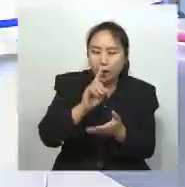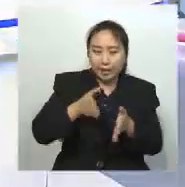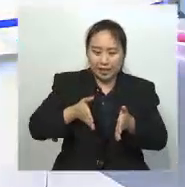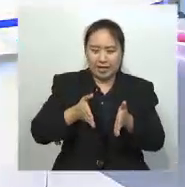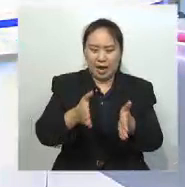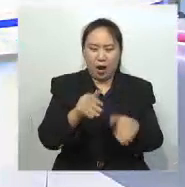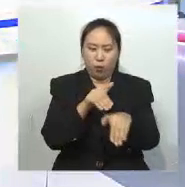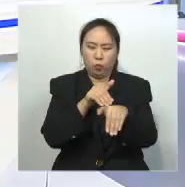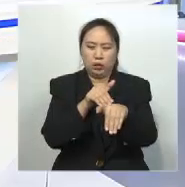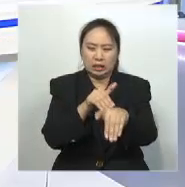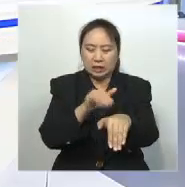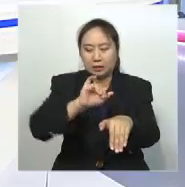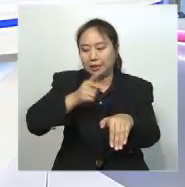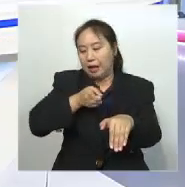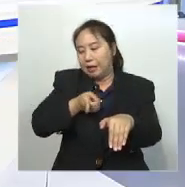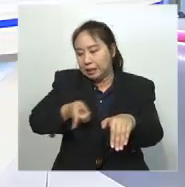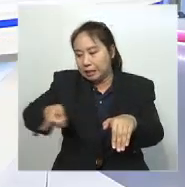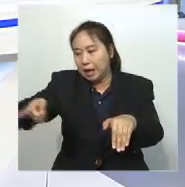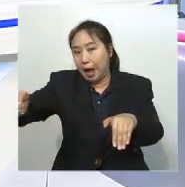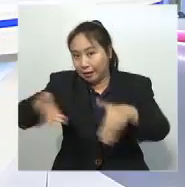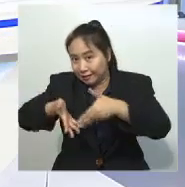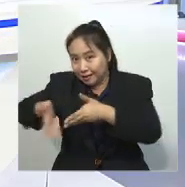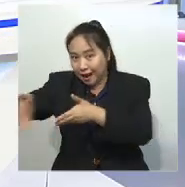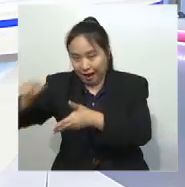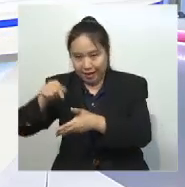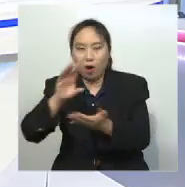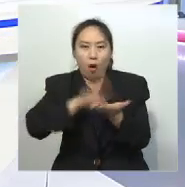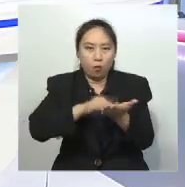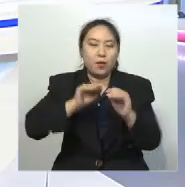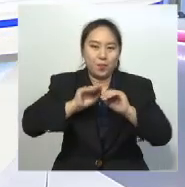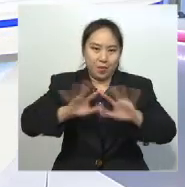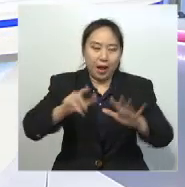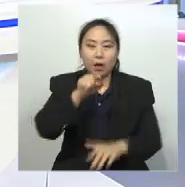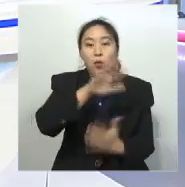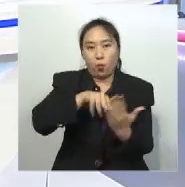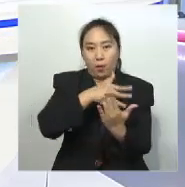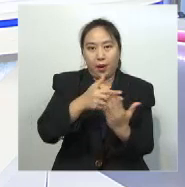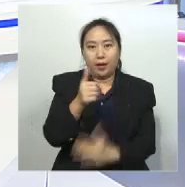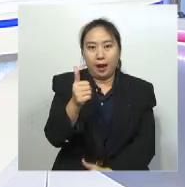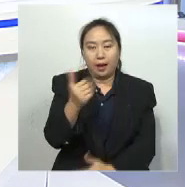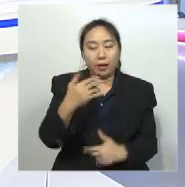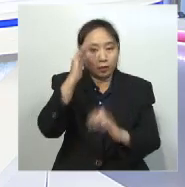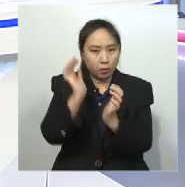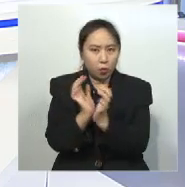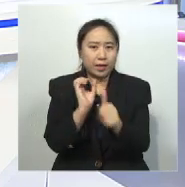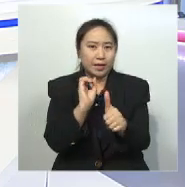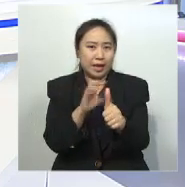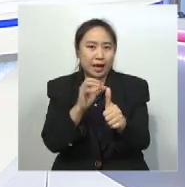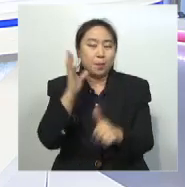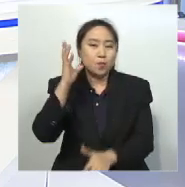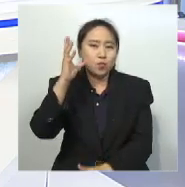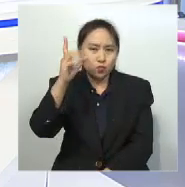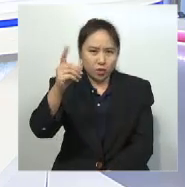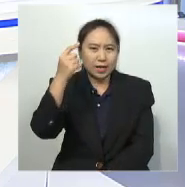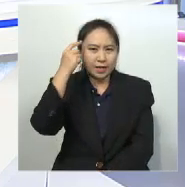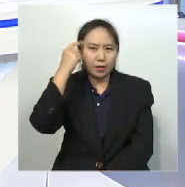ลีกเลี่ยงเส้นทางการจราจรที่อาจมีการติดขัดมาแล้วนะคะตอนนี้อาจจะสามารถที่จะวางแผนได้นอกจากนี้ตำรวจเขายังแนะนำว่าอย่างวันพรุ่งนี้เนี่ย